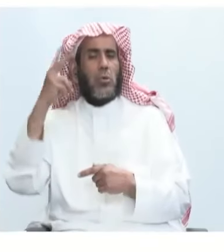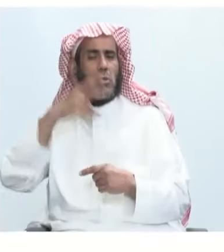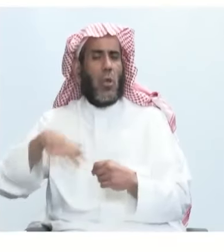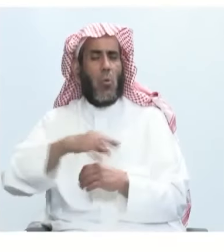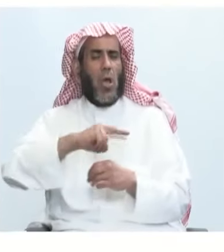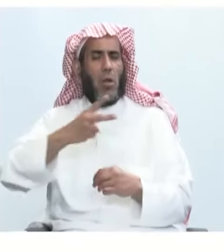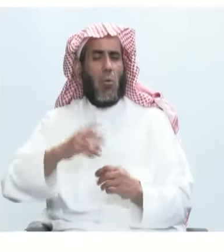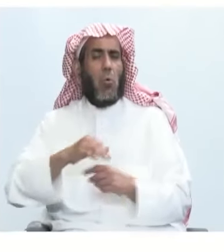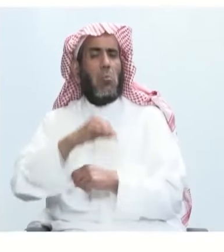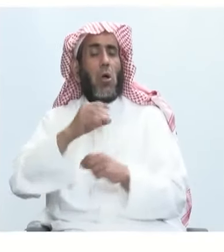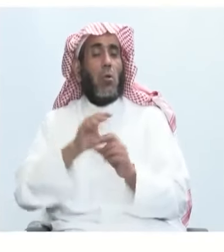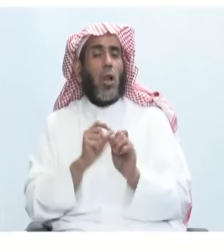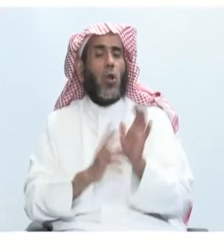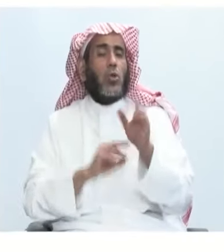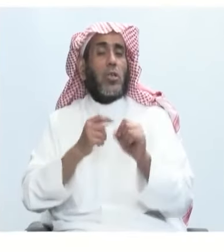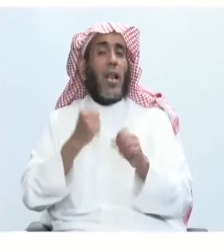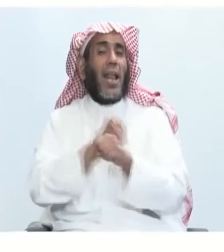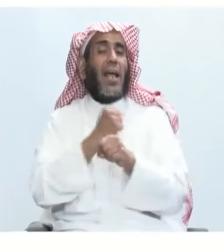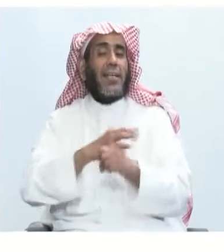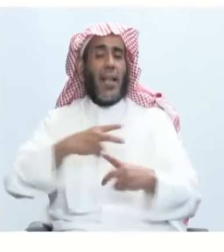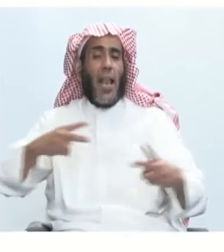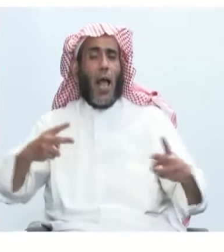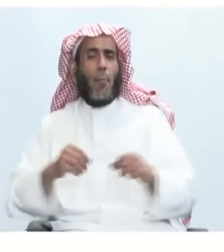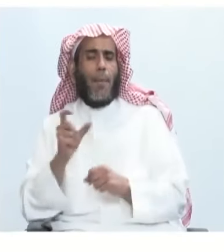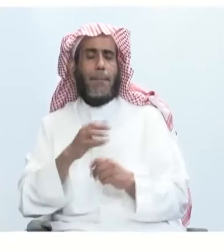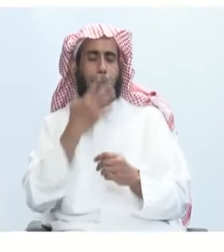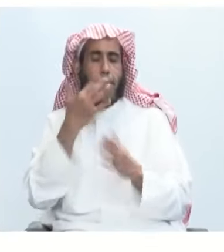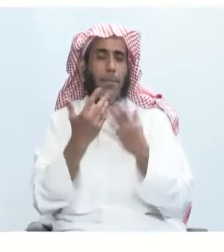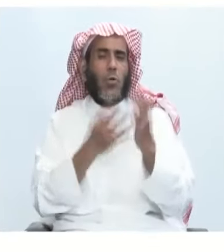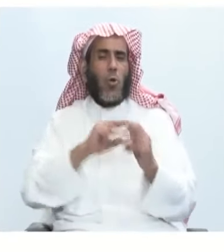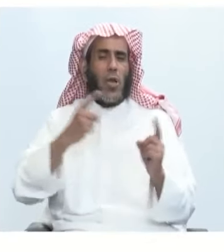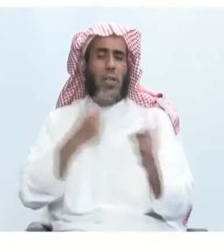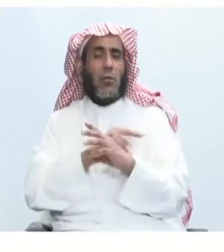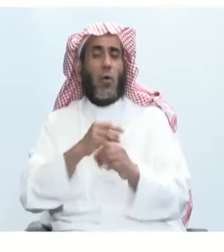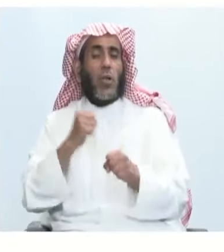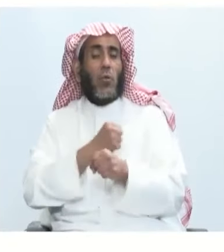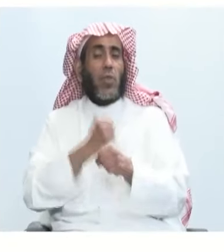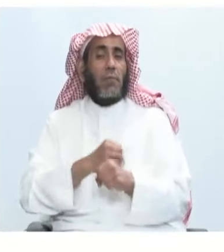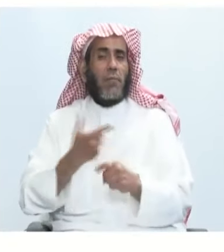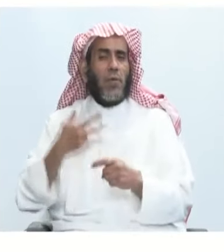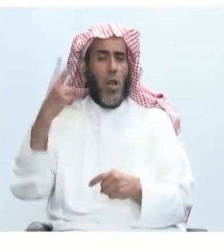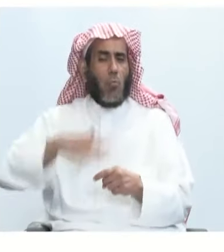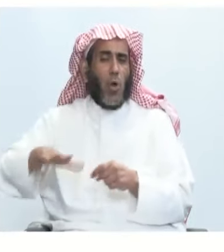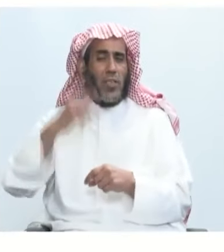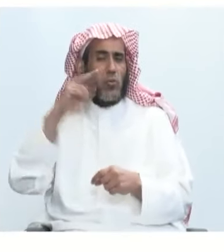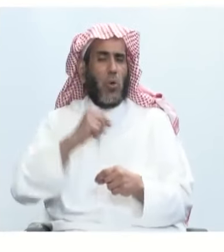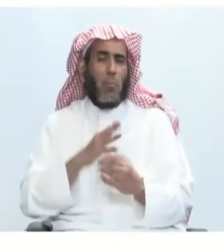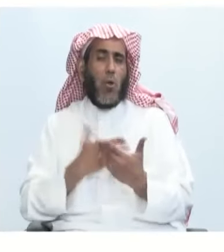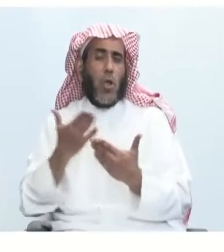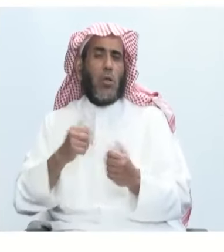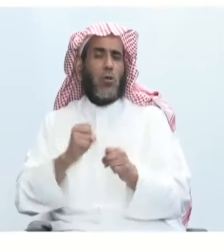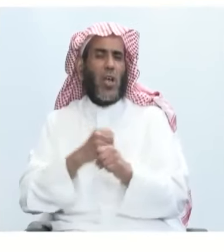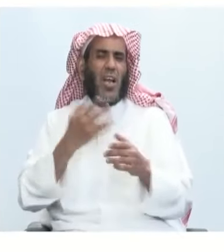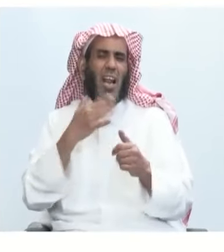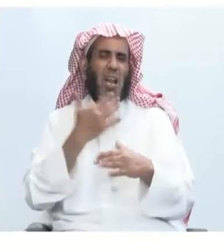الحجج التي بامكانك ان تذكرها الايدي العامله هناك دائما وجهتان نظر مختلفتان حول توظيف المواطن السعودي فهناك من ينادي بشغل